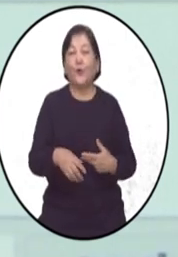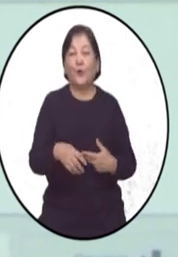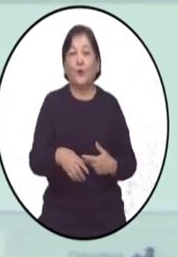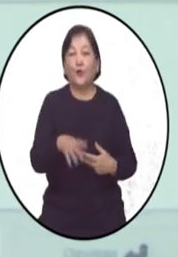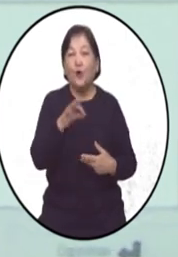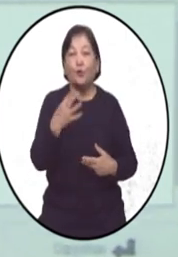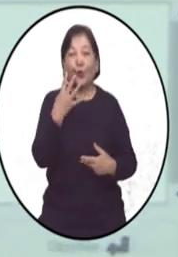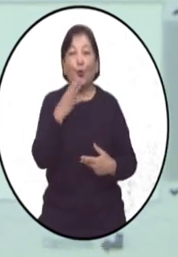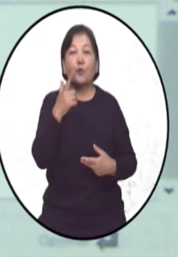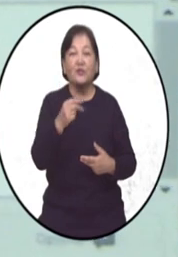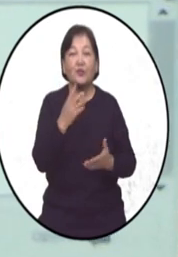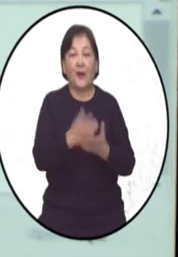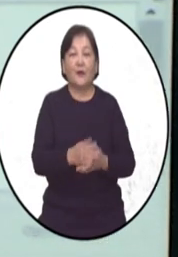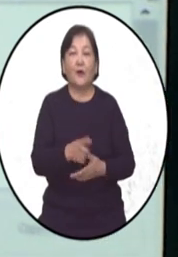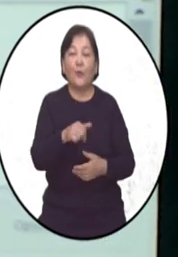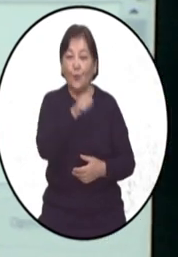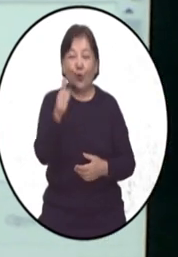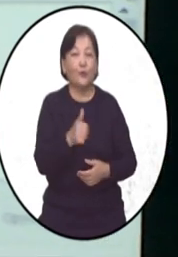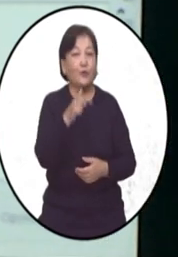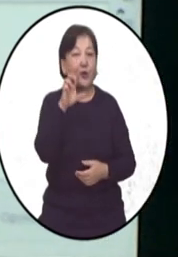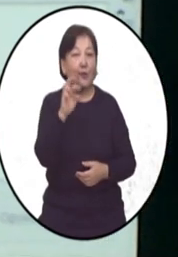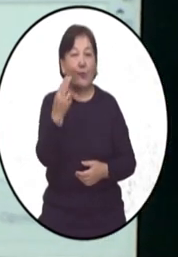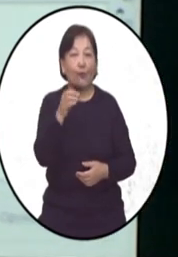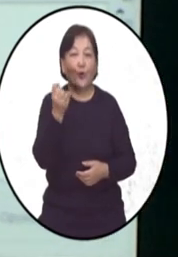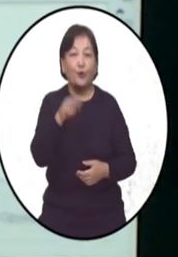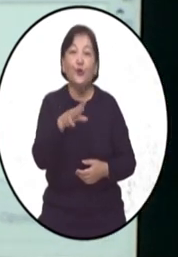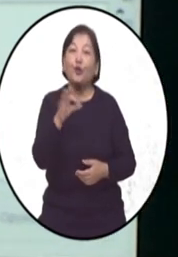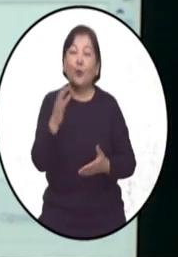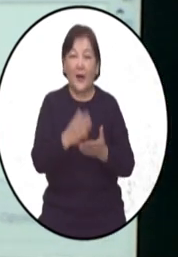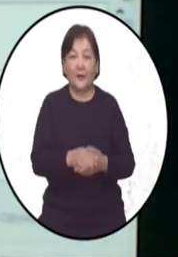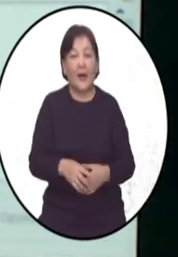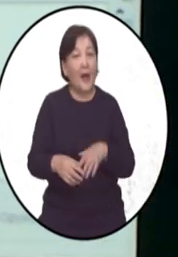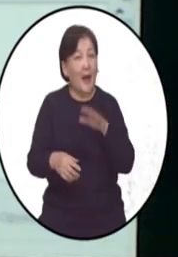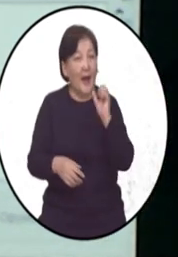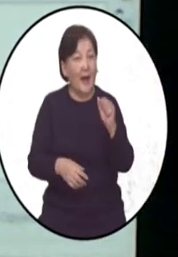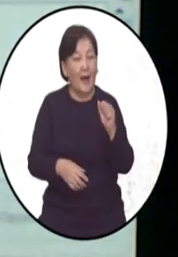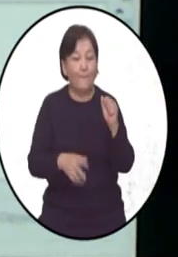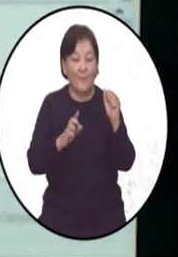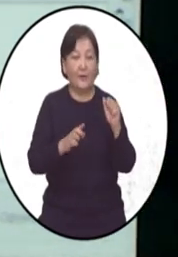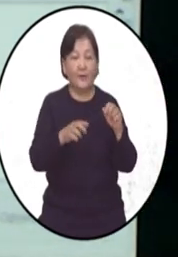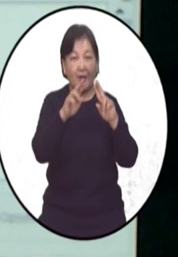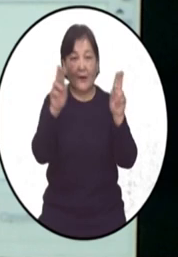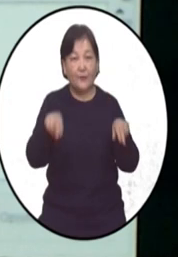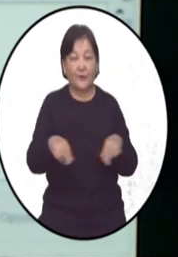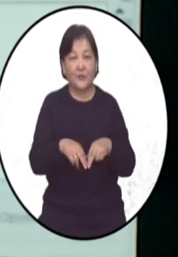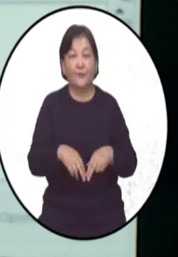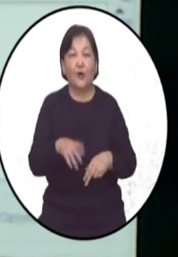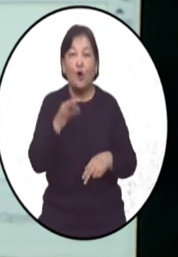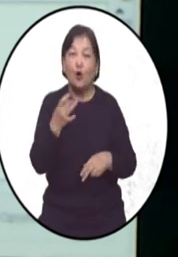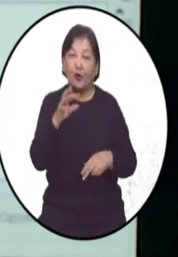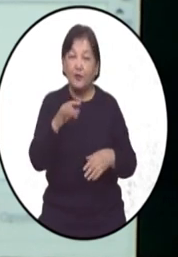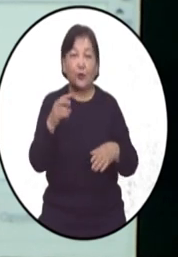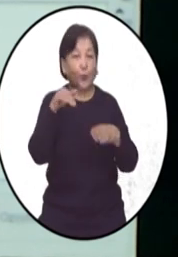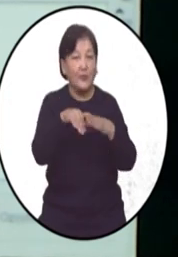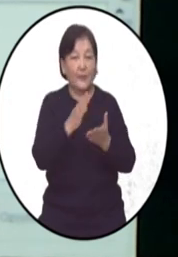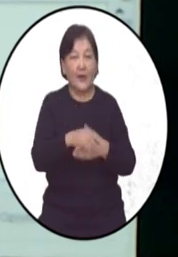За бүгдээ бодит тоо байх юм байна. За А Б бол мэдээж оролтын өгөгдлүүд байна.